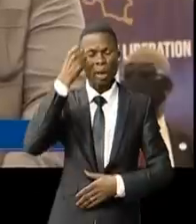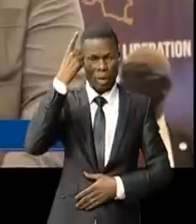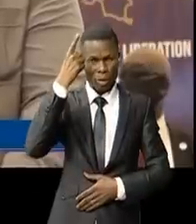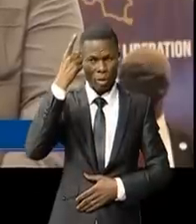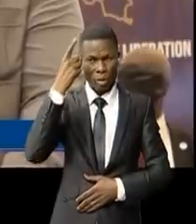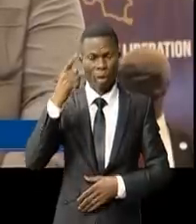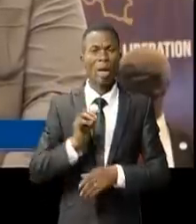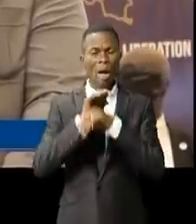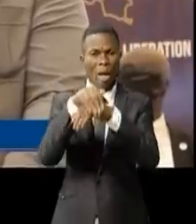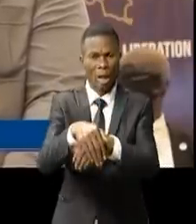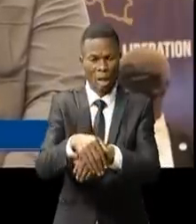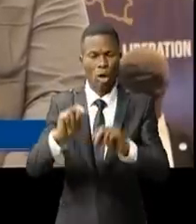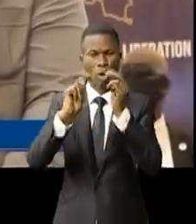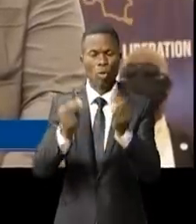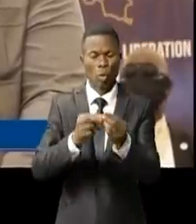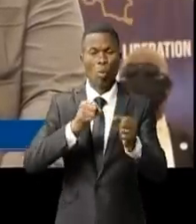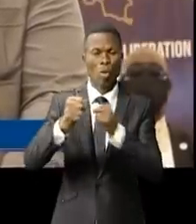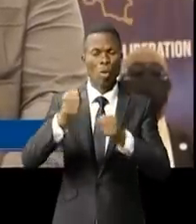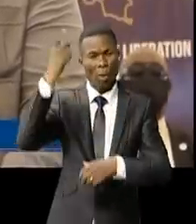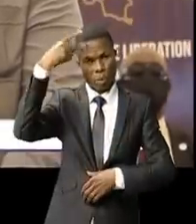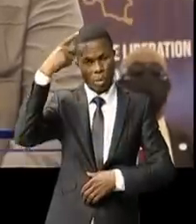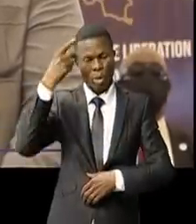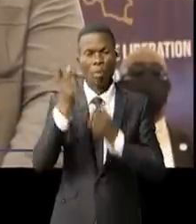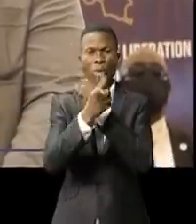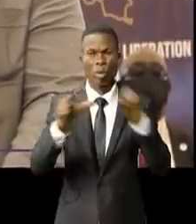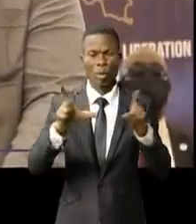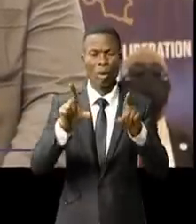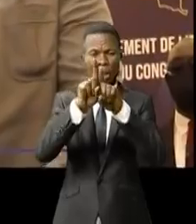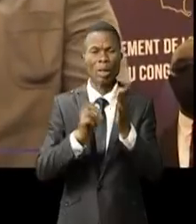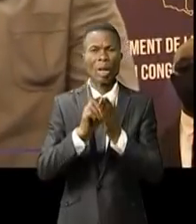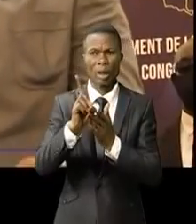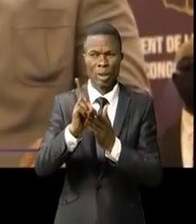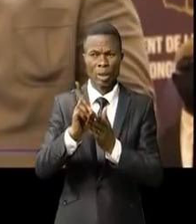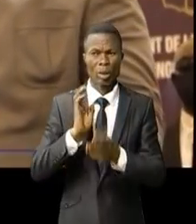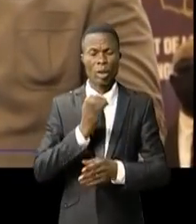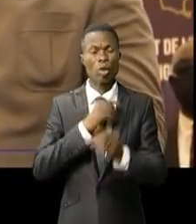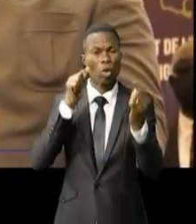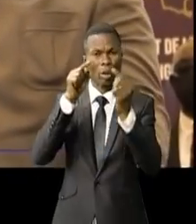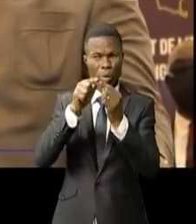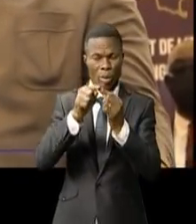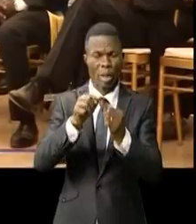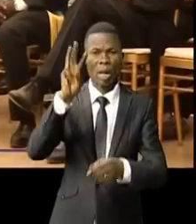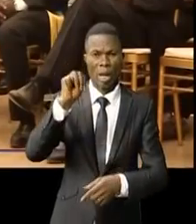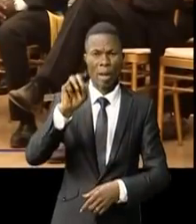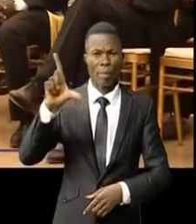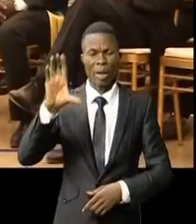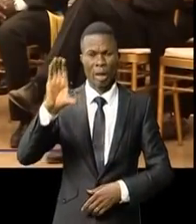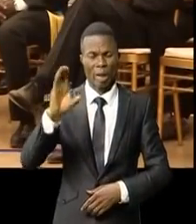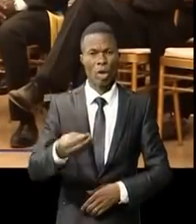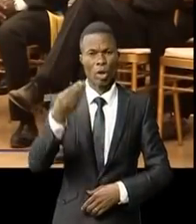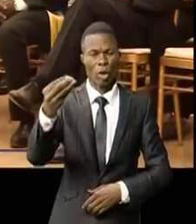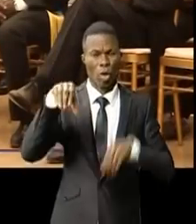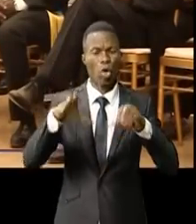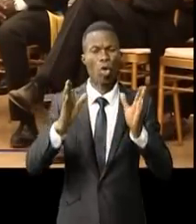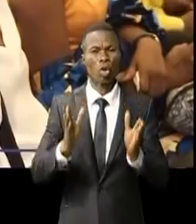et adhéré à notre lutte politique pour la liberté et le développement. Notre objectif du MLC est de donner au